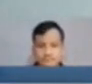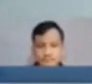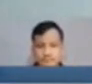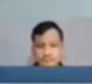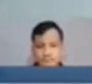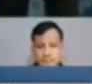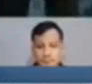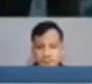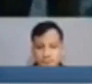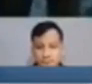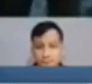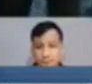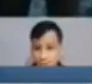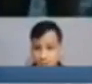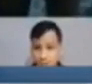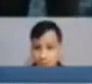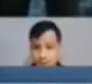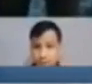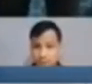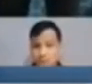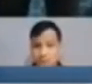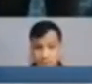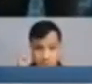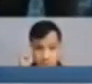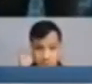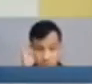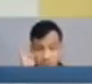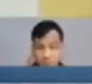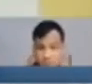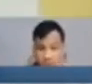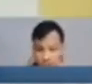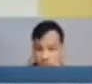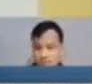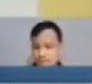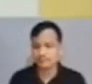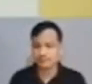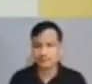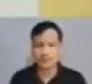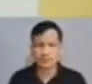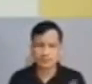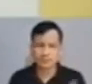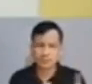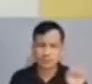personal protective equipment. Para sa Eagle News, Jennifer Cruz, we live in interesting times.